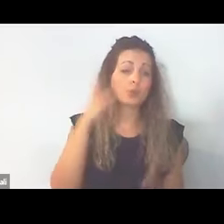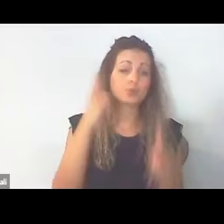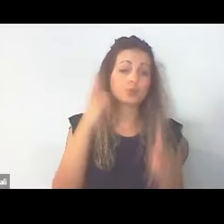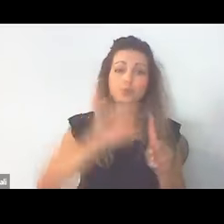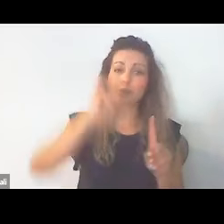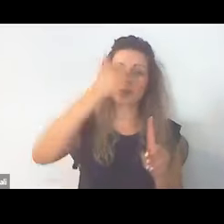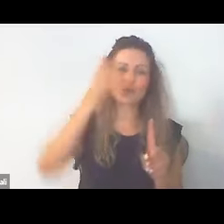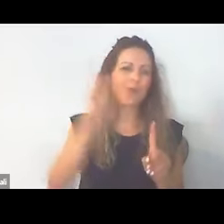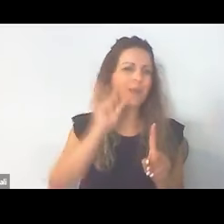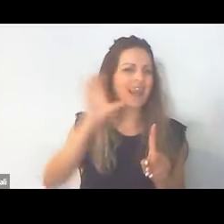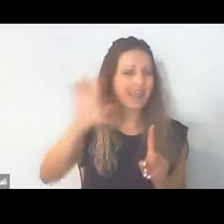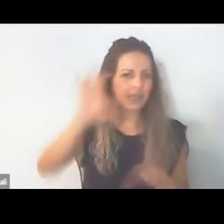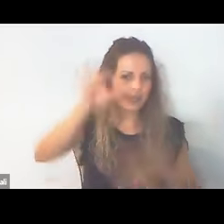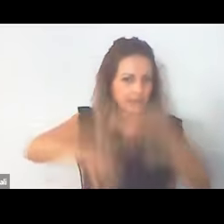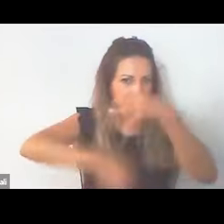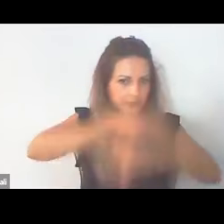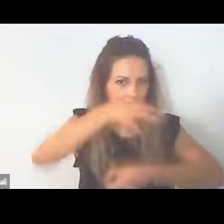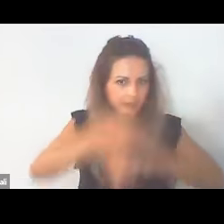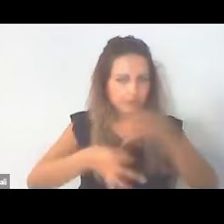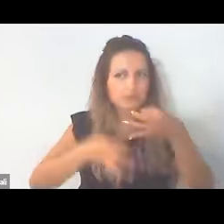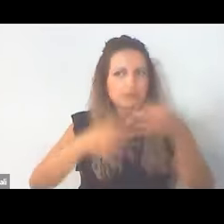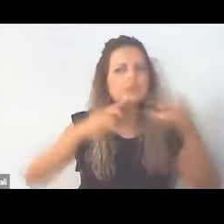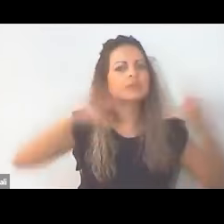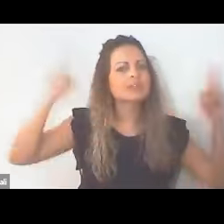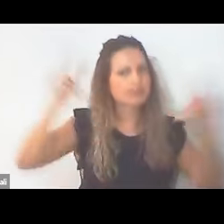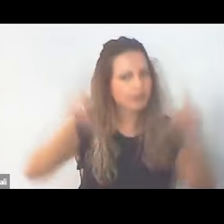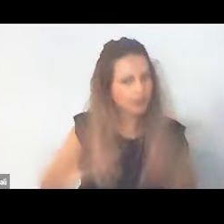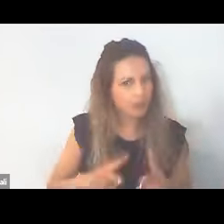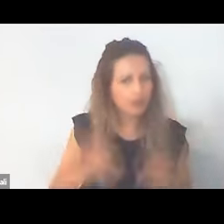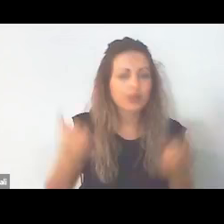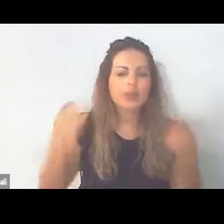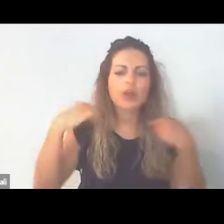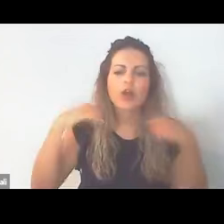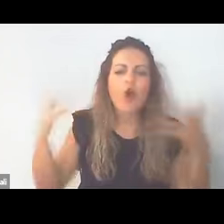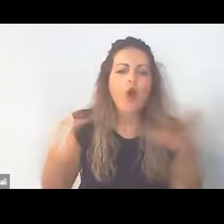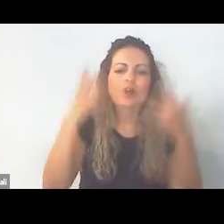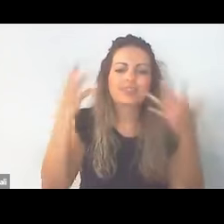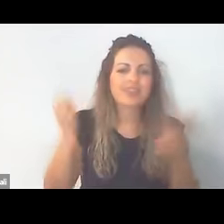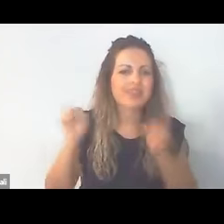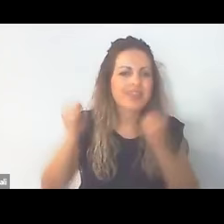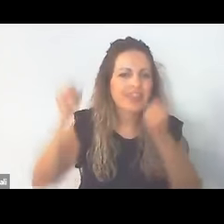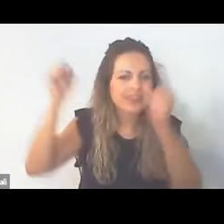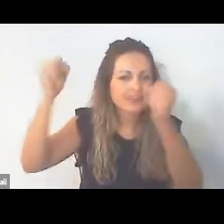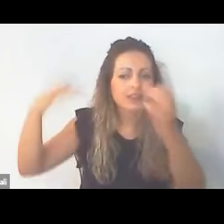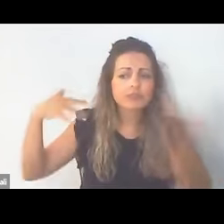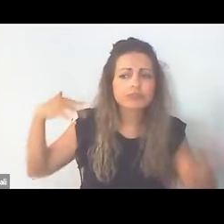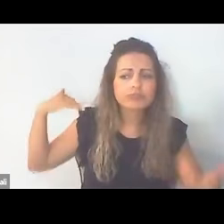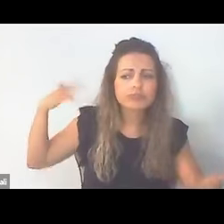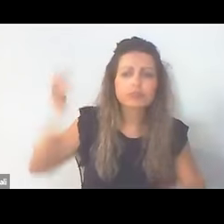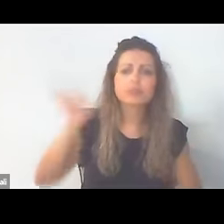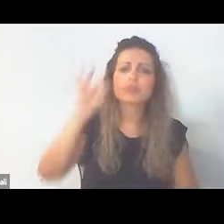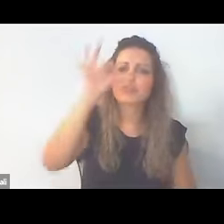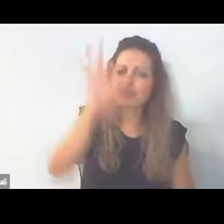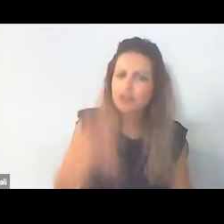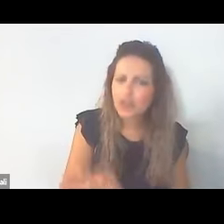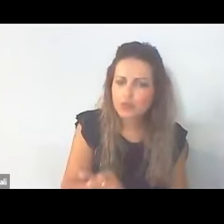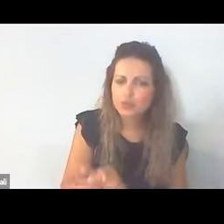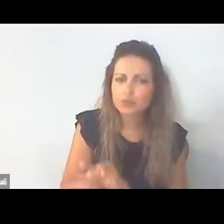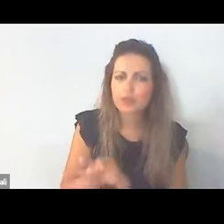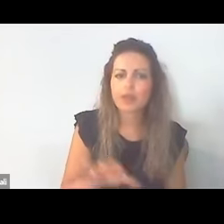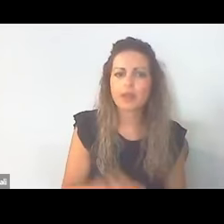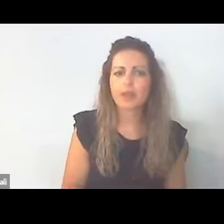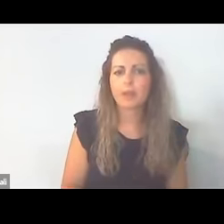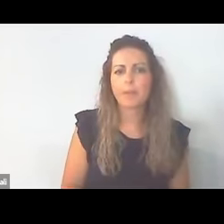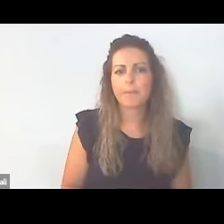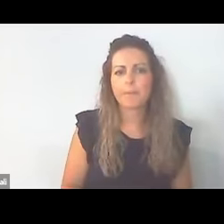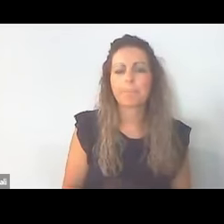γλαφυρά και περιεκτικά ταυτόχρονα όλες τις διαδικασίες που έγιναν μέχρι να φτάσουμε στο να